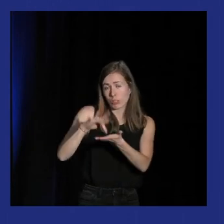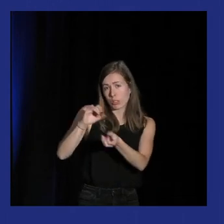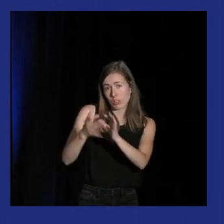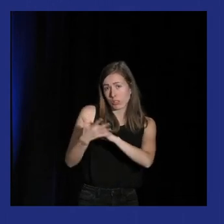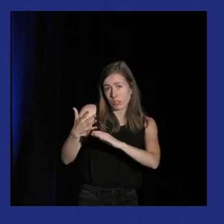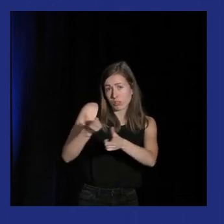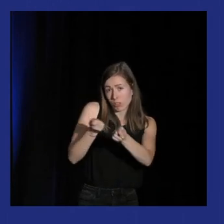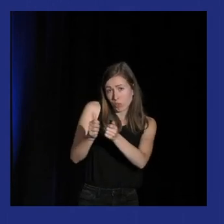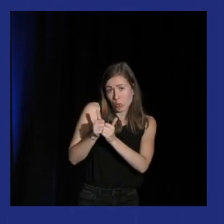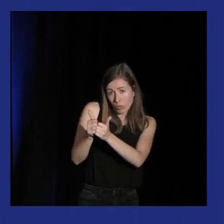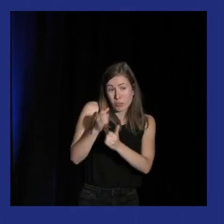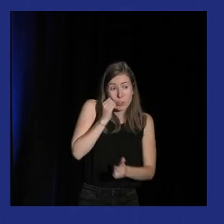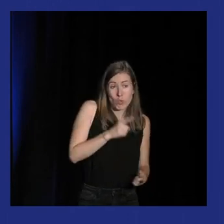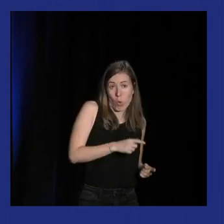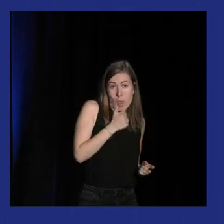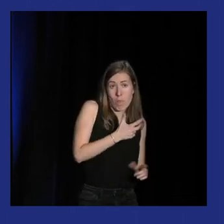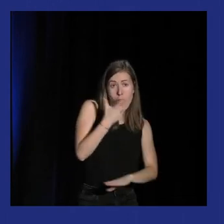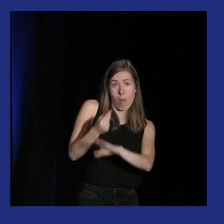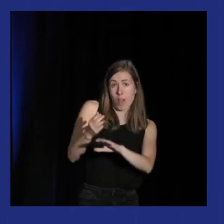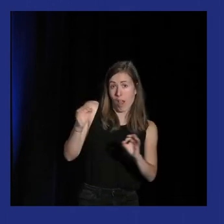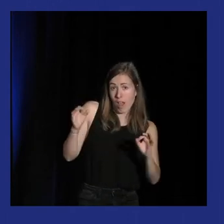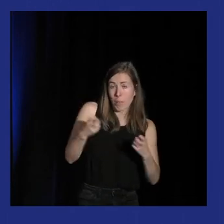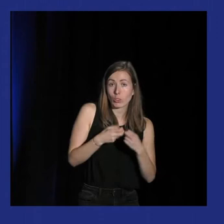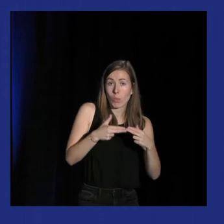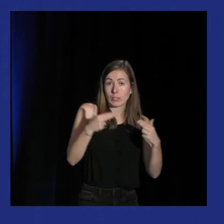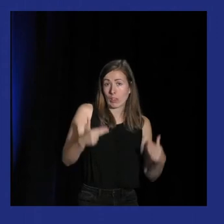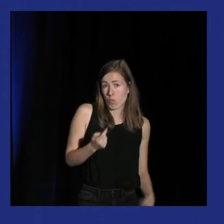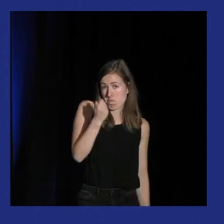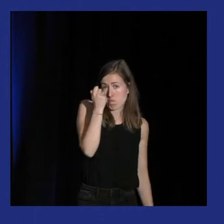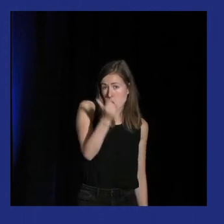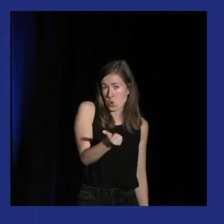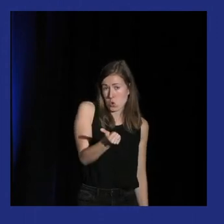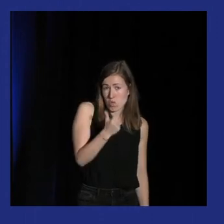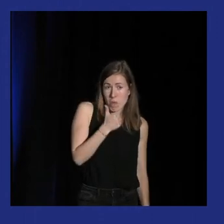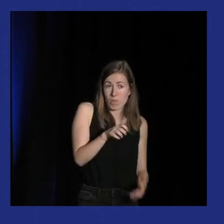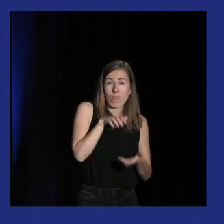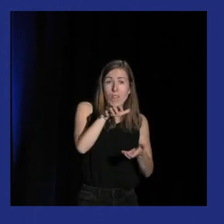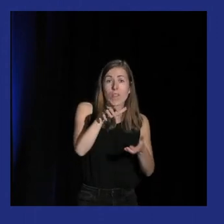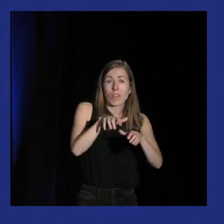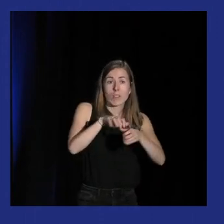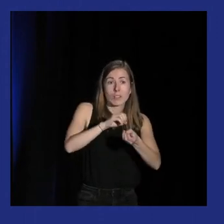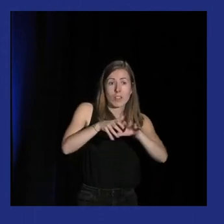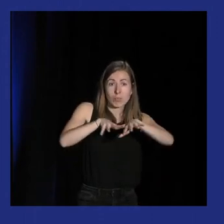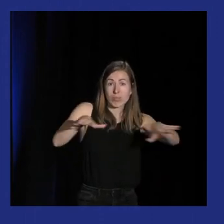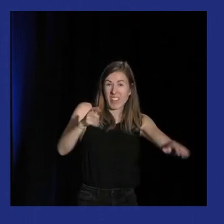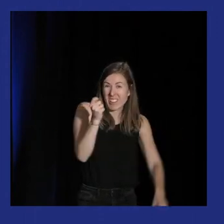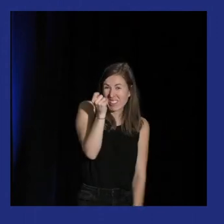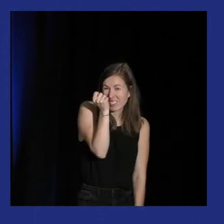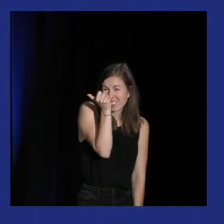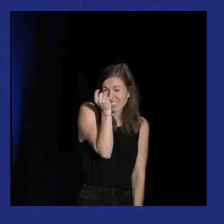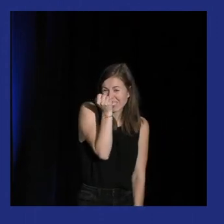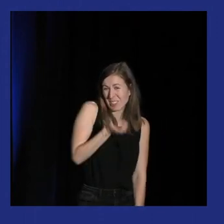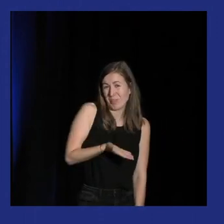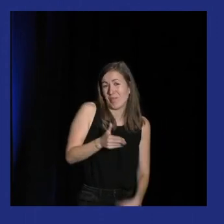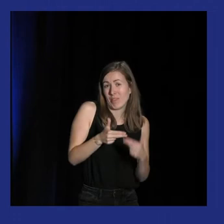souvent les musiques n'y sont pas déposées c'est le cas des musiques de Nintendo par exemple ou absolument rien n'est déposé donc donc là effectivement il